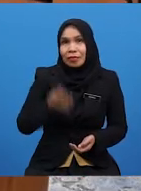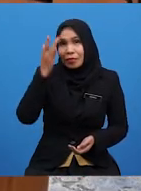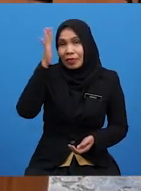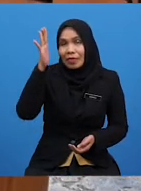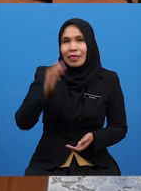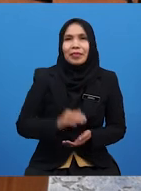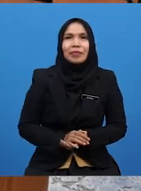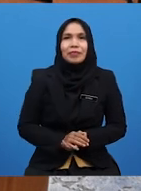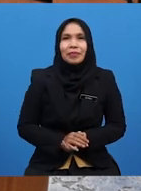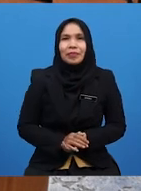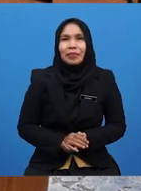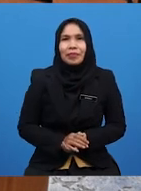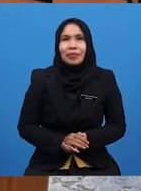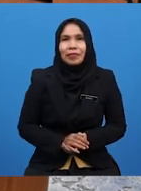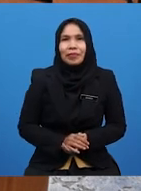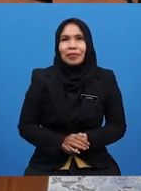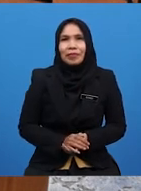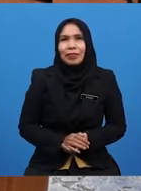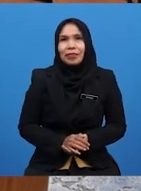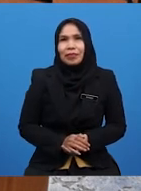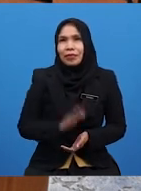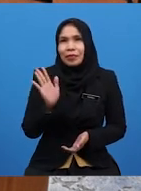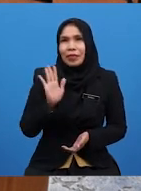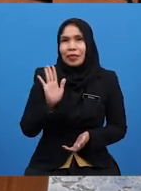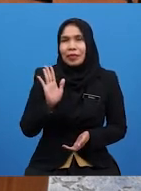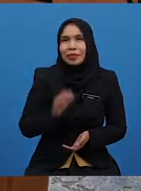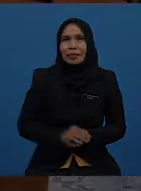ini sehingga kita berjumpa lagi di lem AC bye